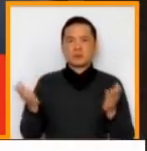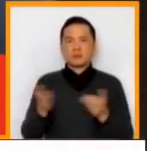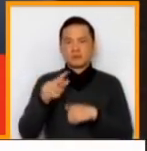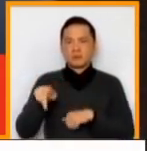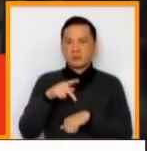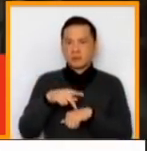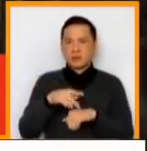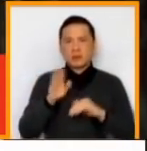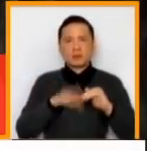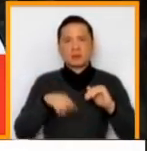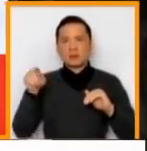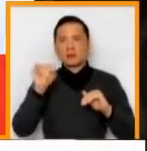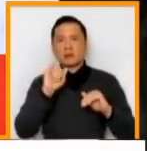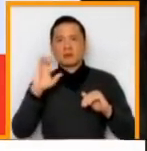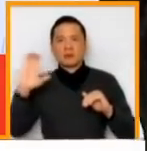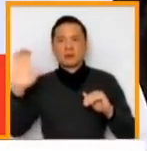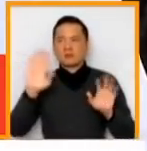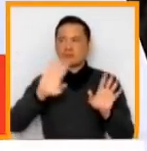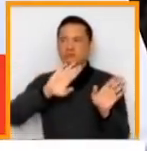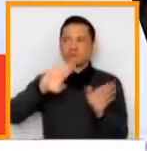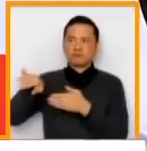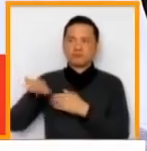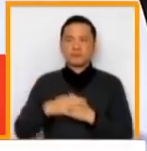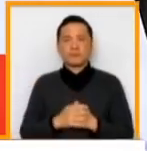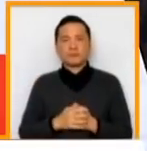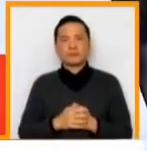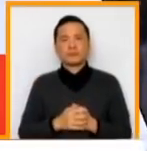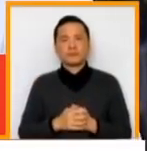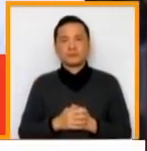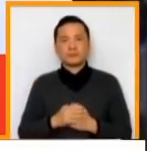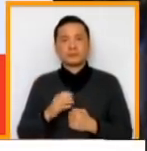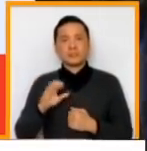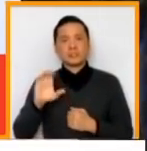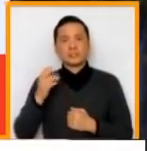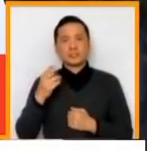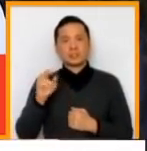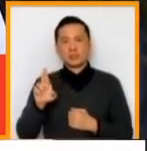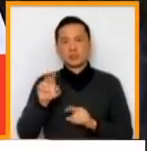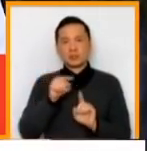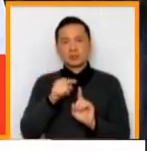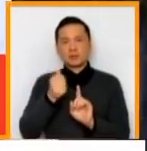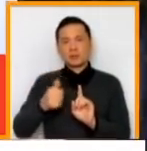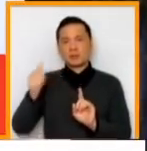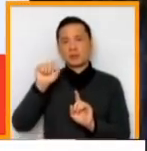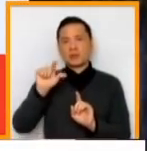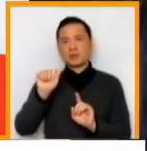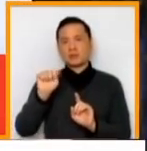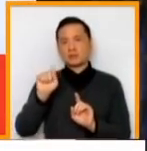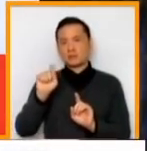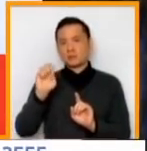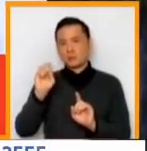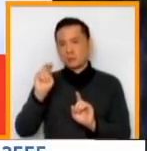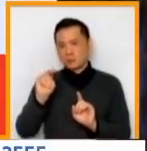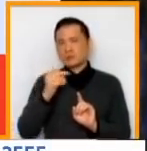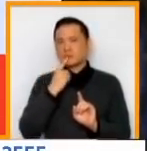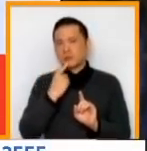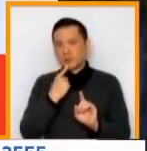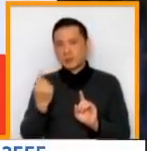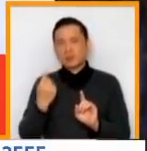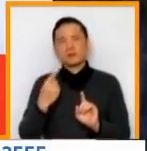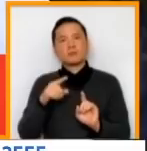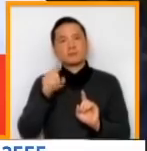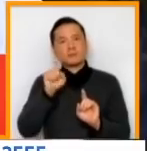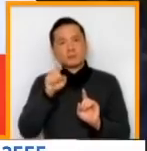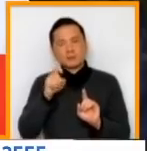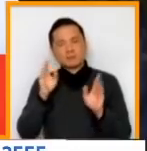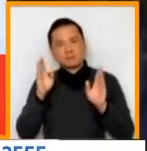kaysa sa ICC. Ayon naman kay Commission on Human Rights Chairperson Chito Gascon, nasa pagdinig din, mas mainam